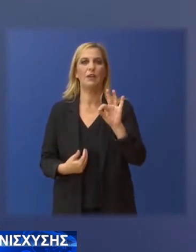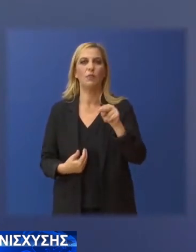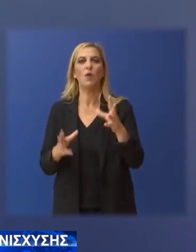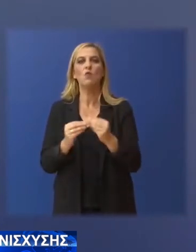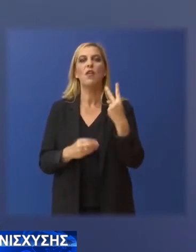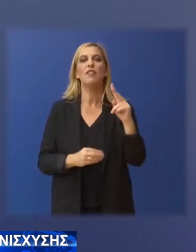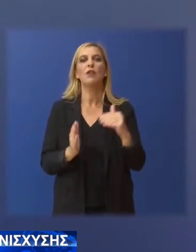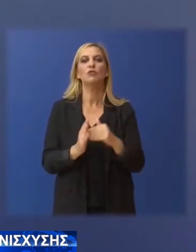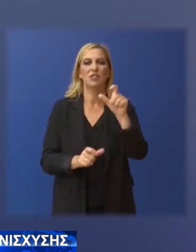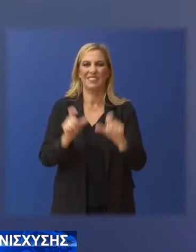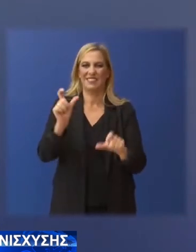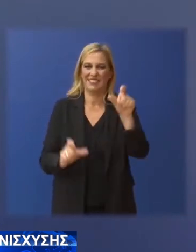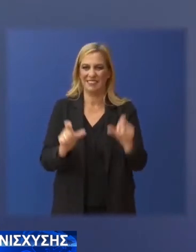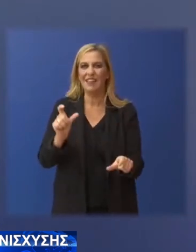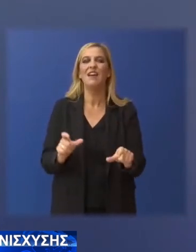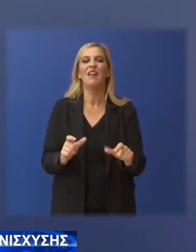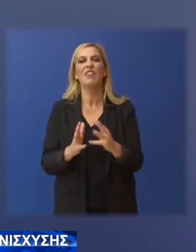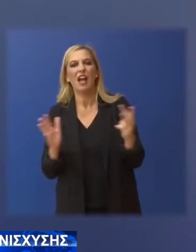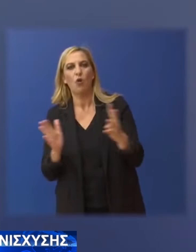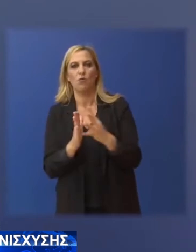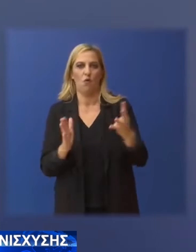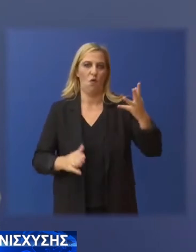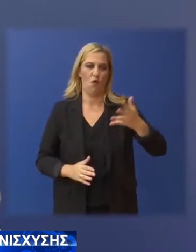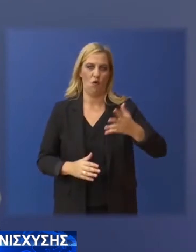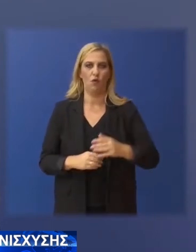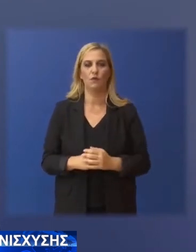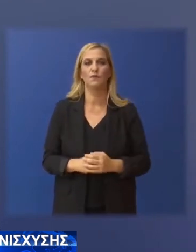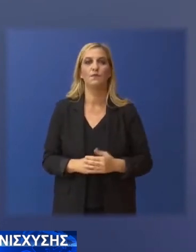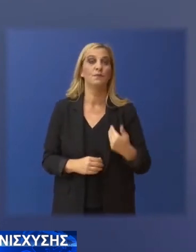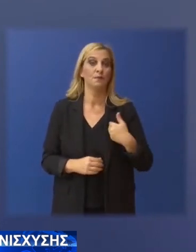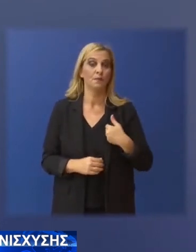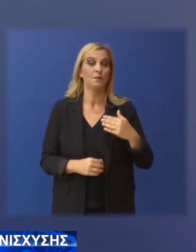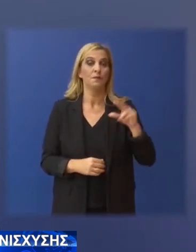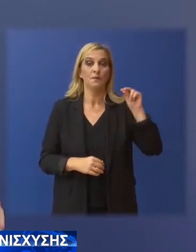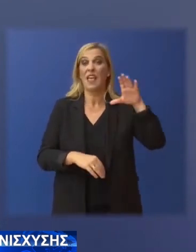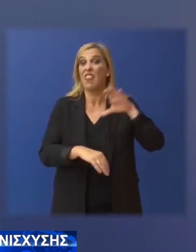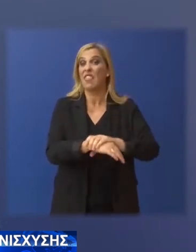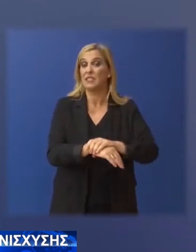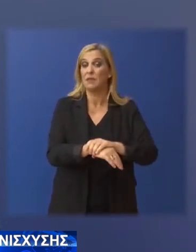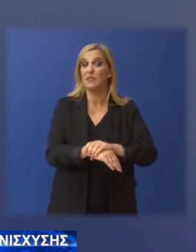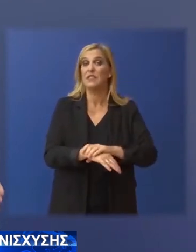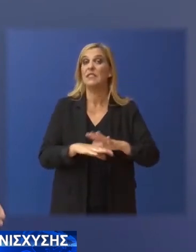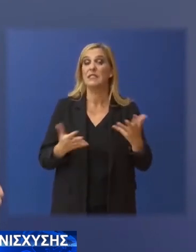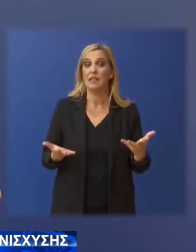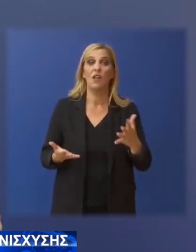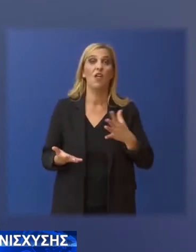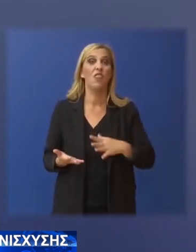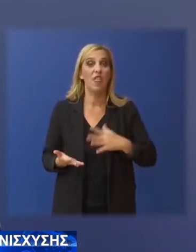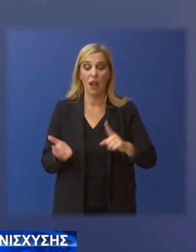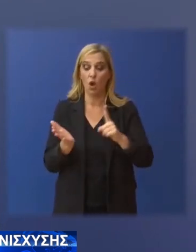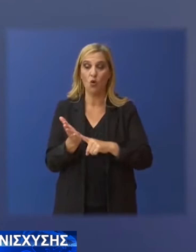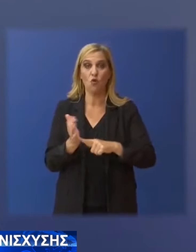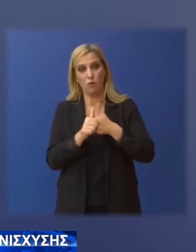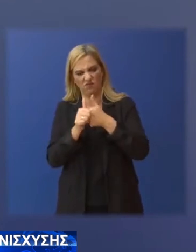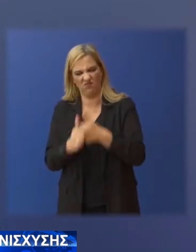200.000 νέους 18 και 19 ετών. Δέσμευσή μας είναι όμως και η απαρέγκλητη τήρηση και διασφάλιση